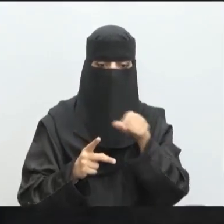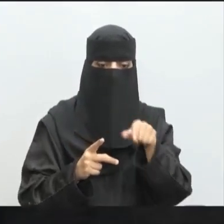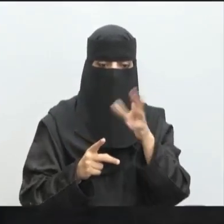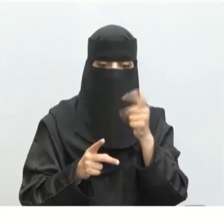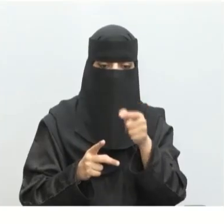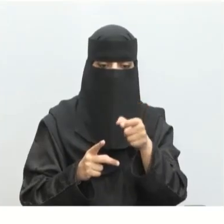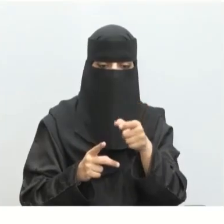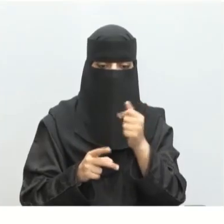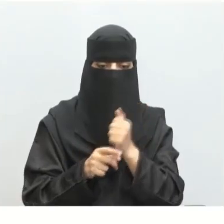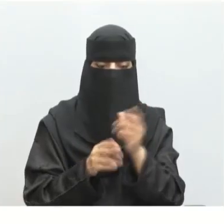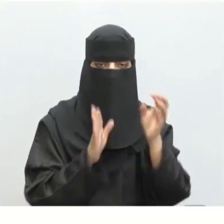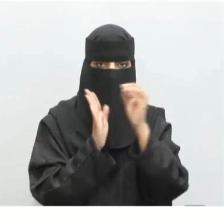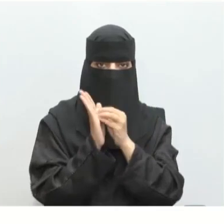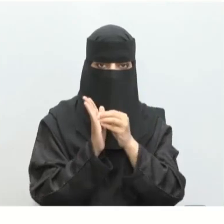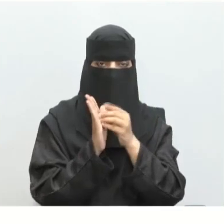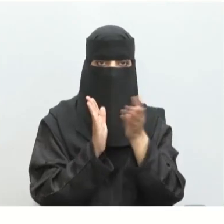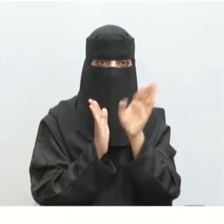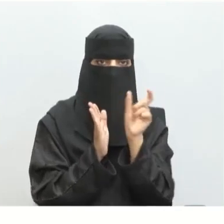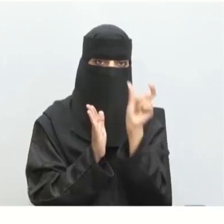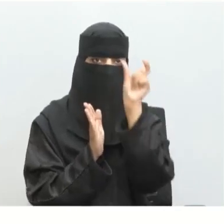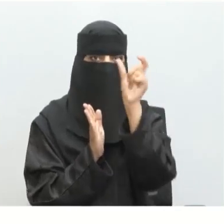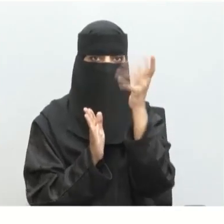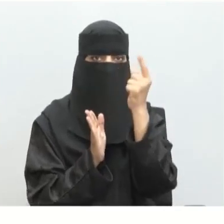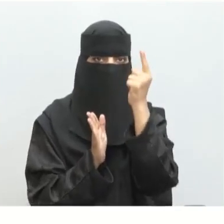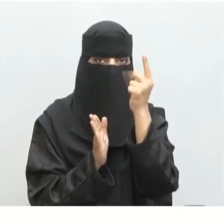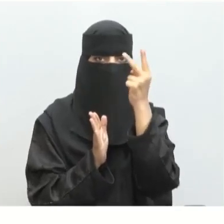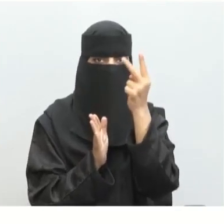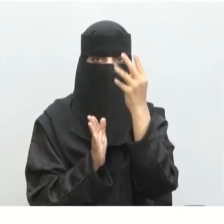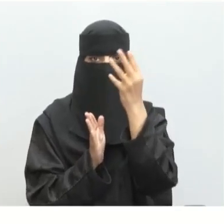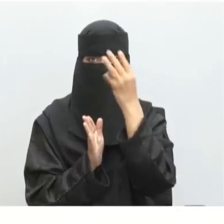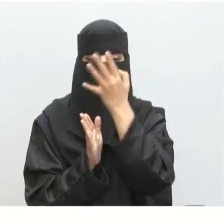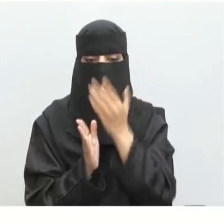رقم يدون على الخريطه